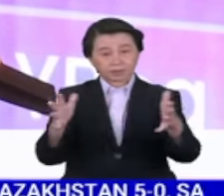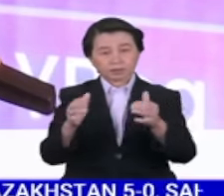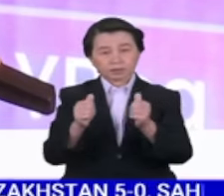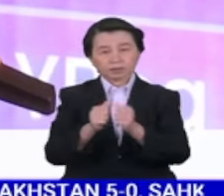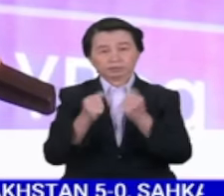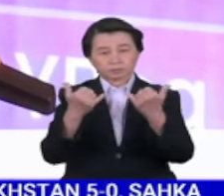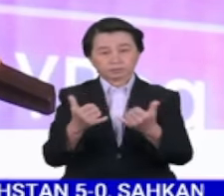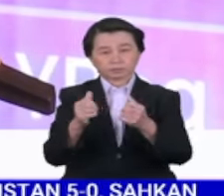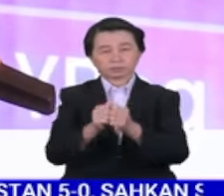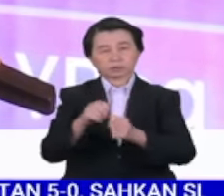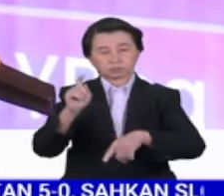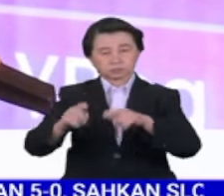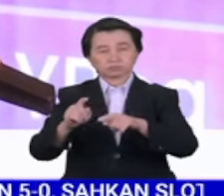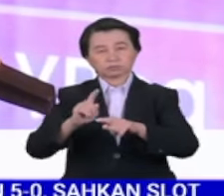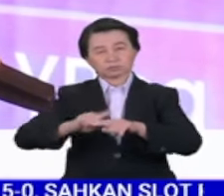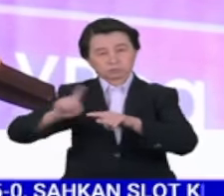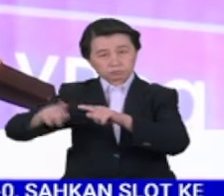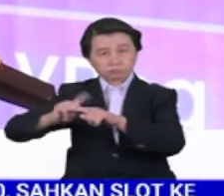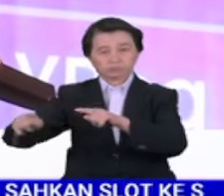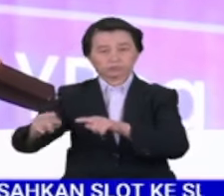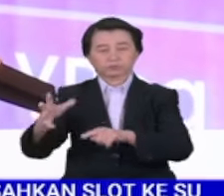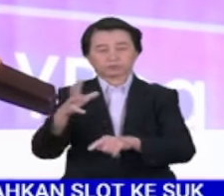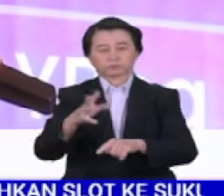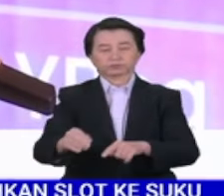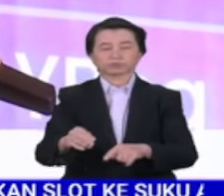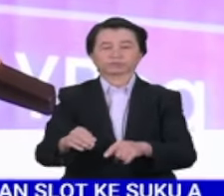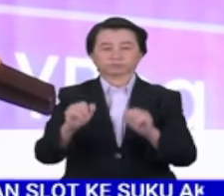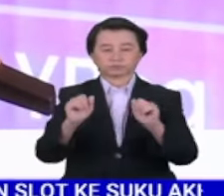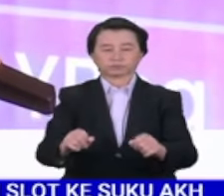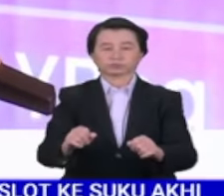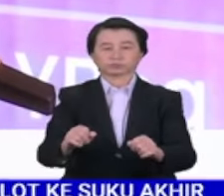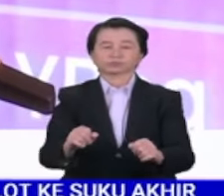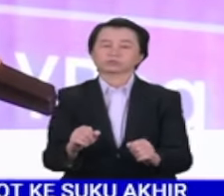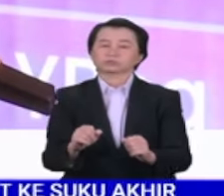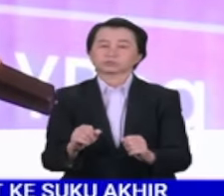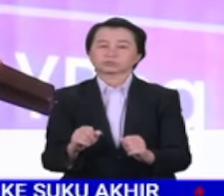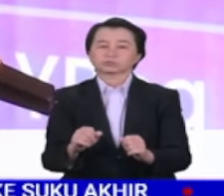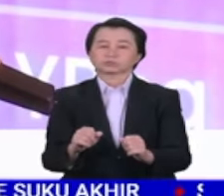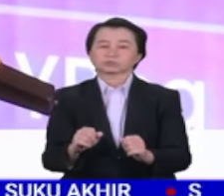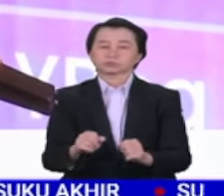Man dan sebagainya Mendem tenaga